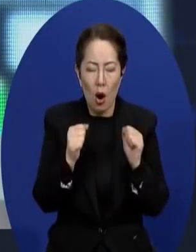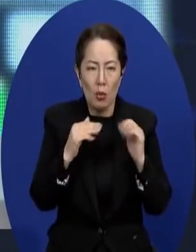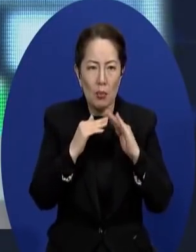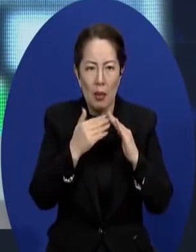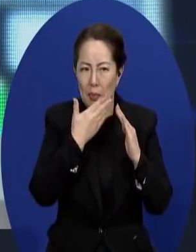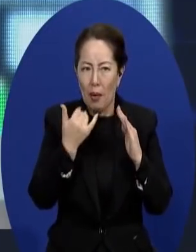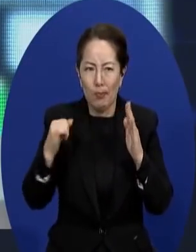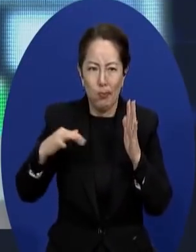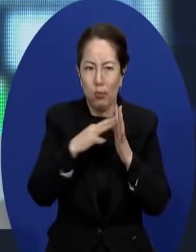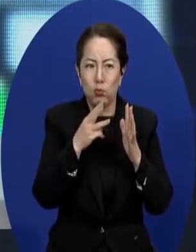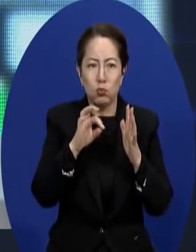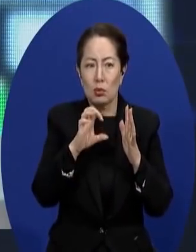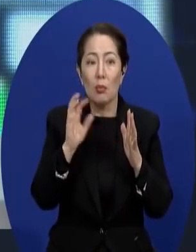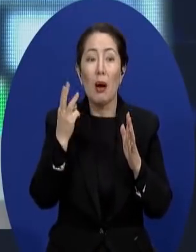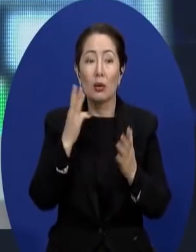оронгүй болж магадгүй байна.